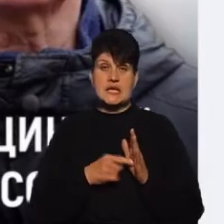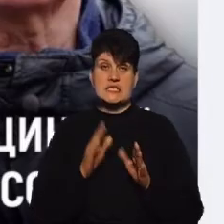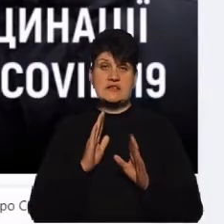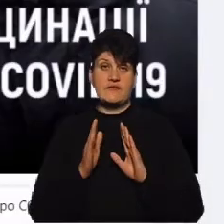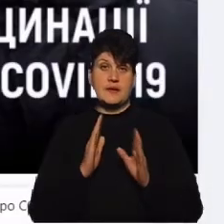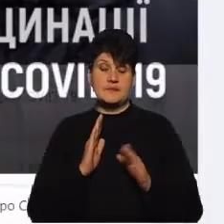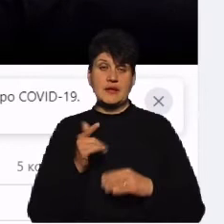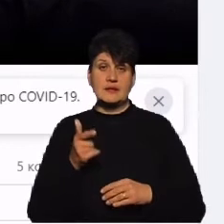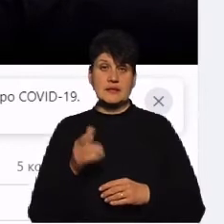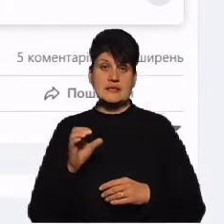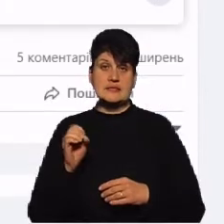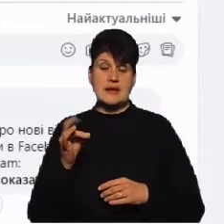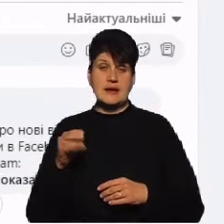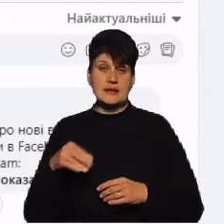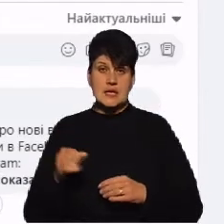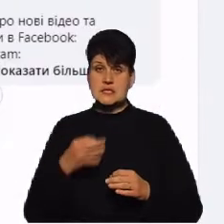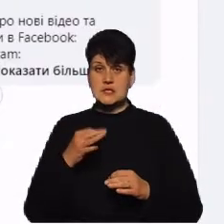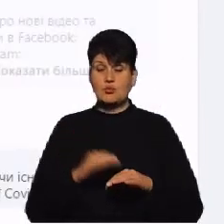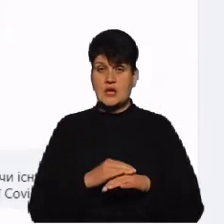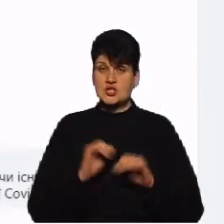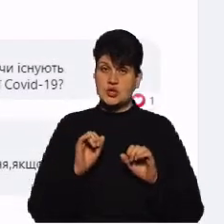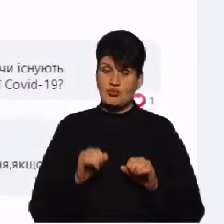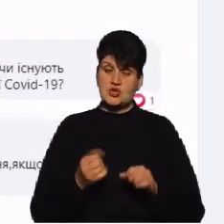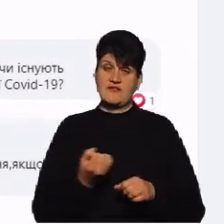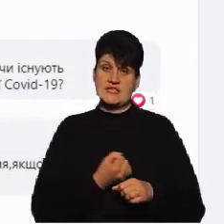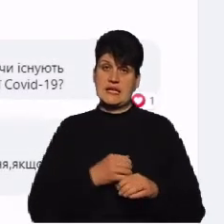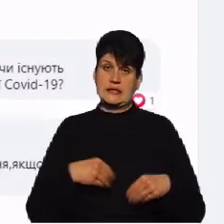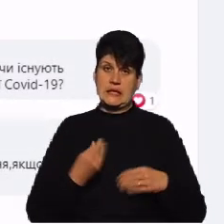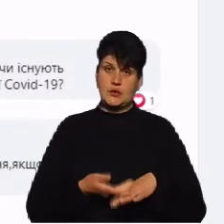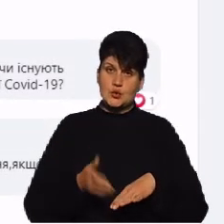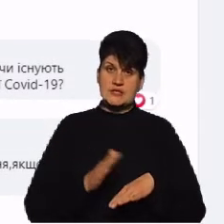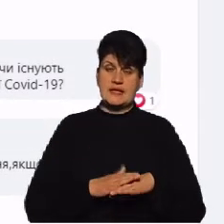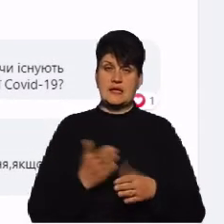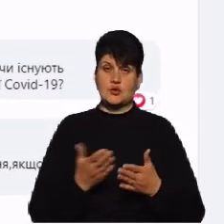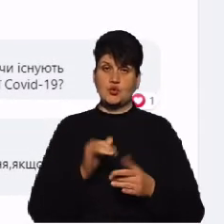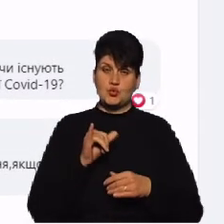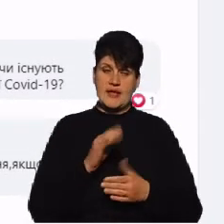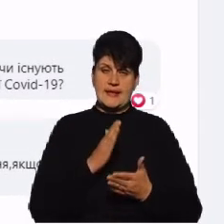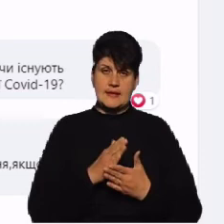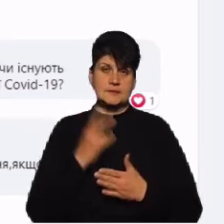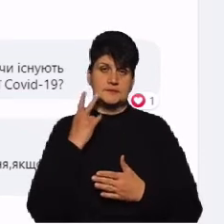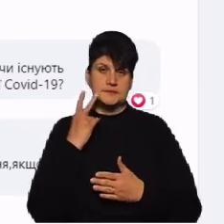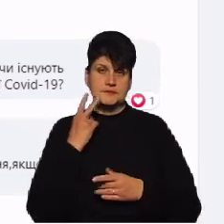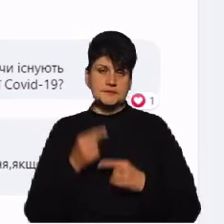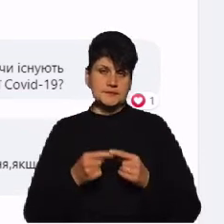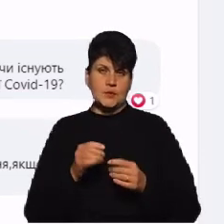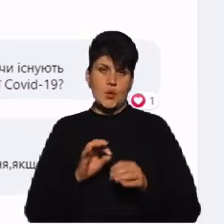Середа. Скажіть, будь ласка, чи може вакцинація дати ускладнення, якщо у людини є хронічні хвороби?